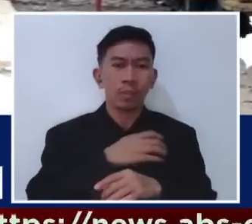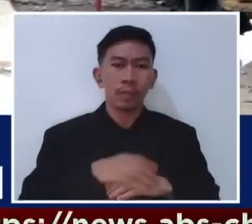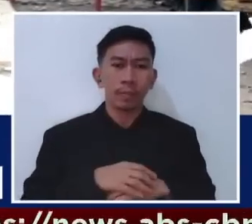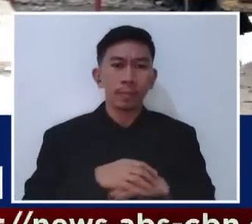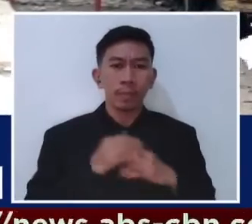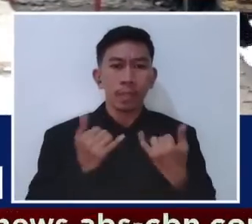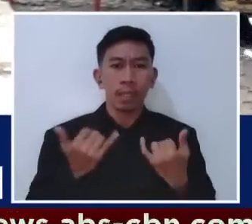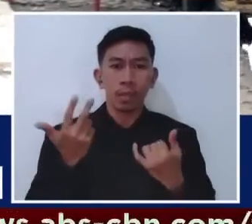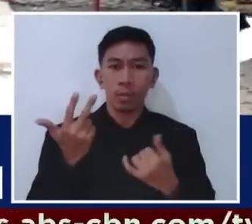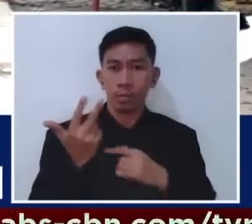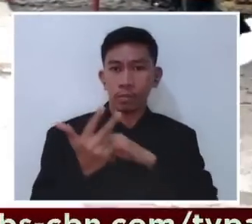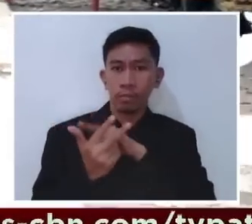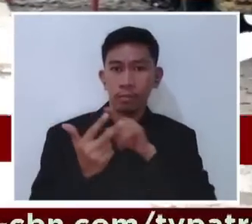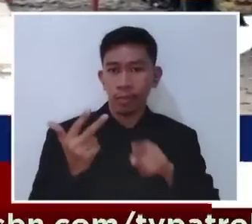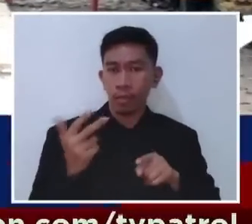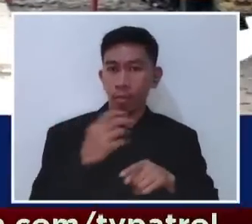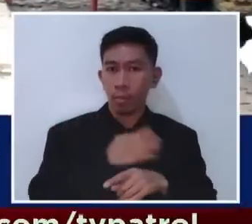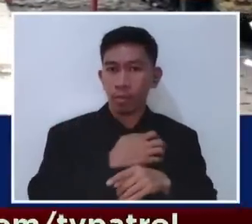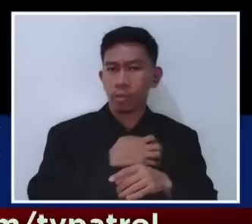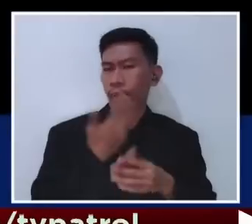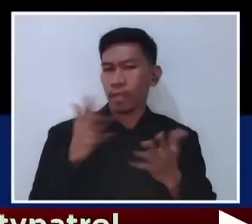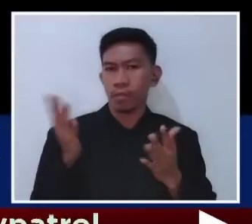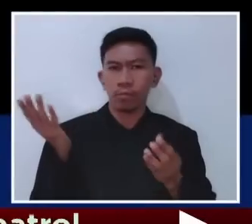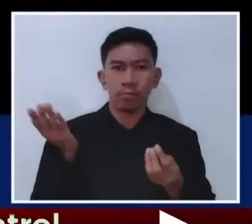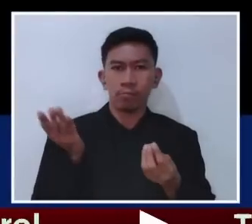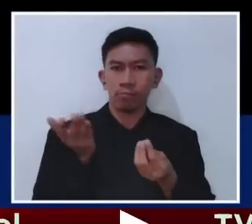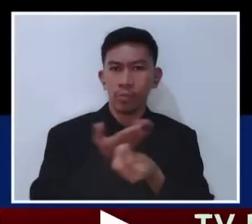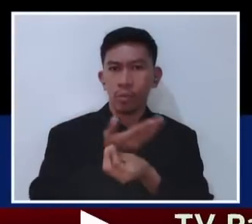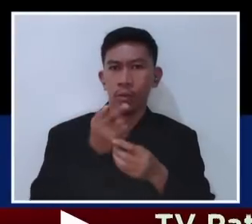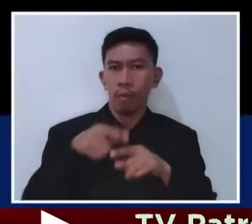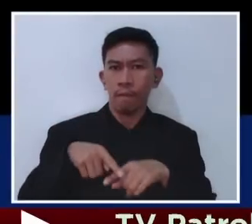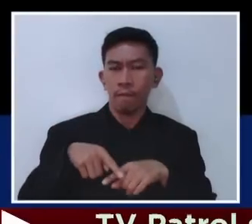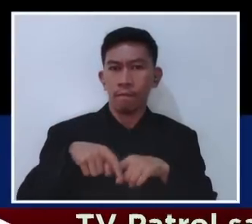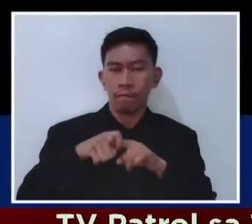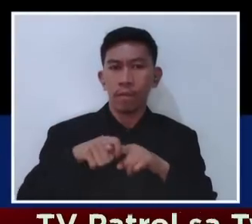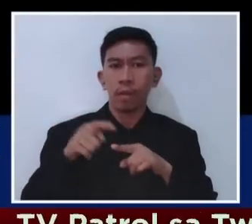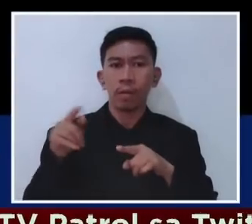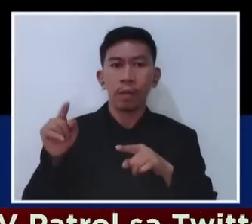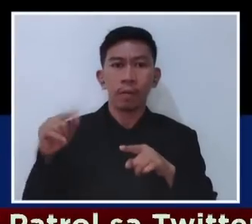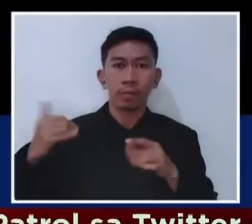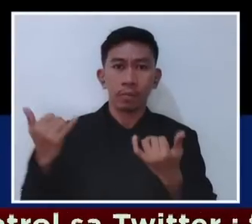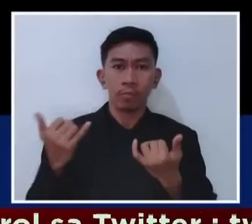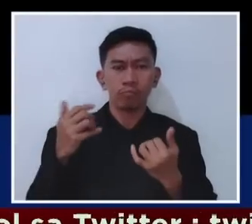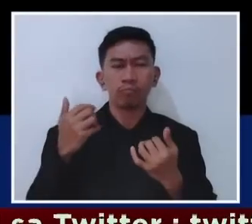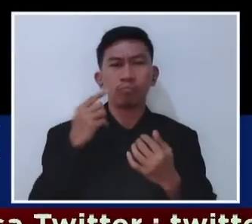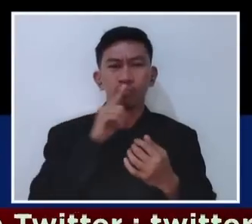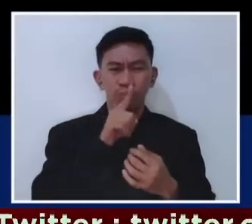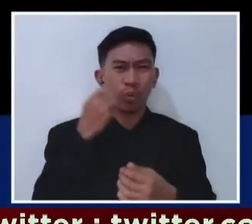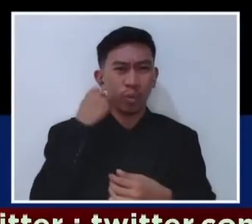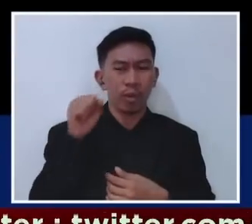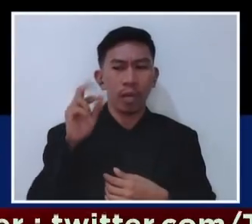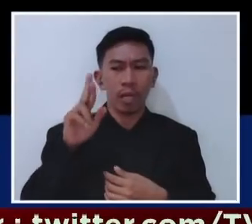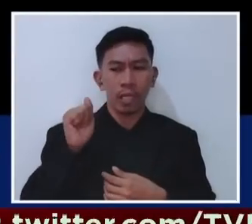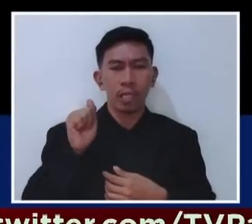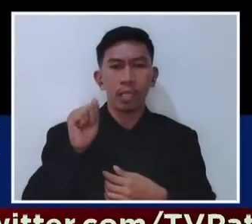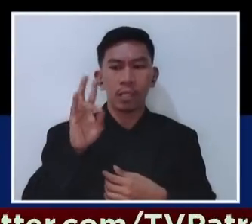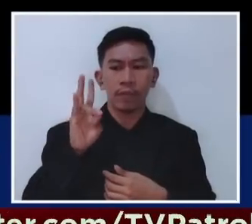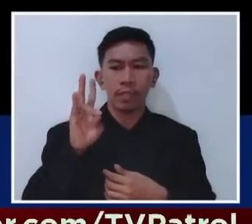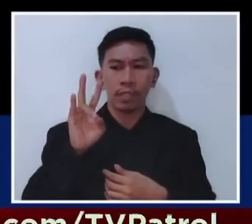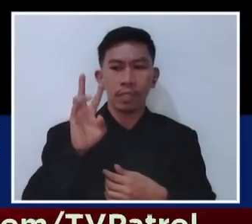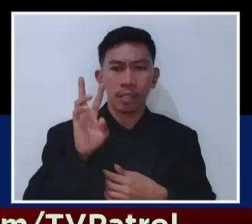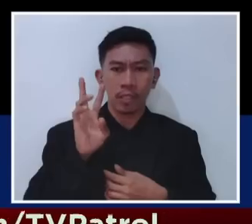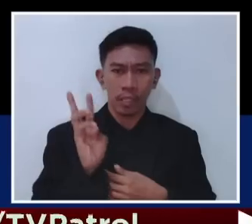tatlong pulis habang iniimbestigahan ang nangyari. Kasong paglabag sa RA 7610 o proteksyon laban